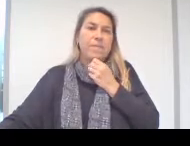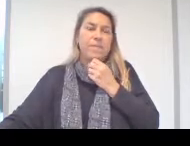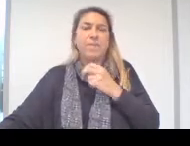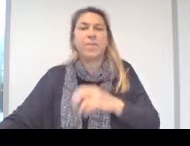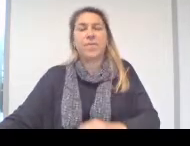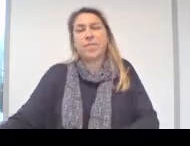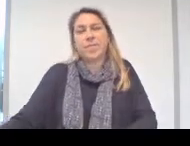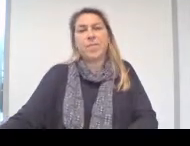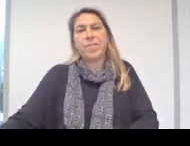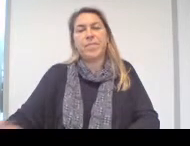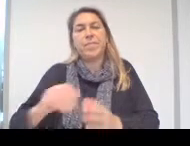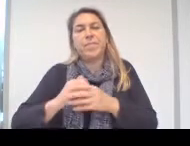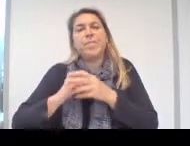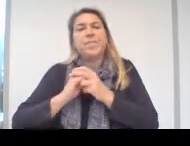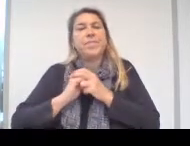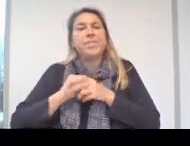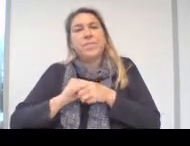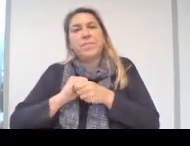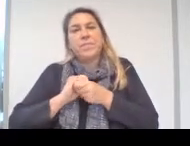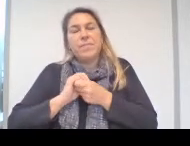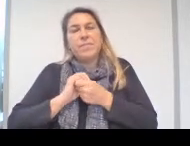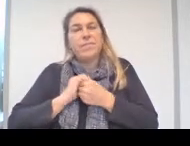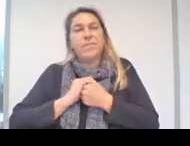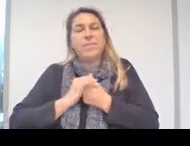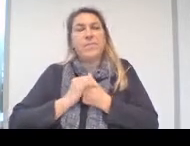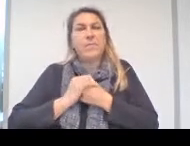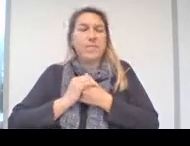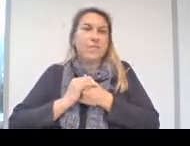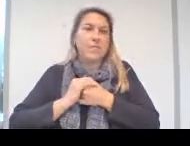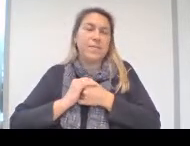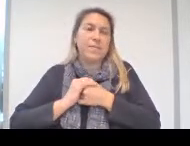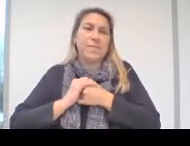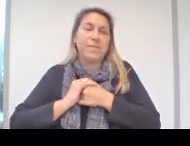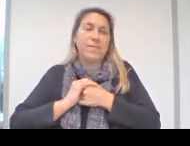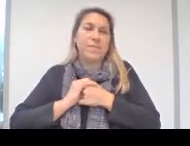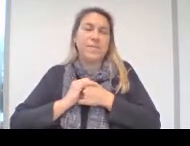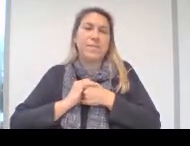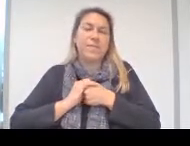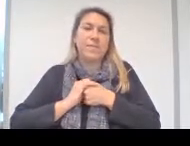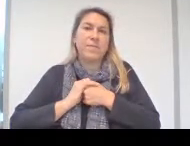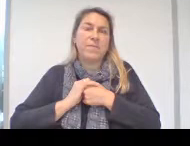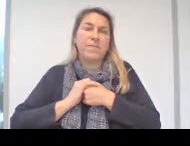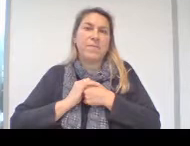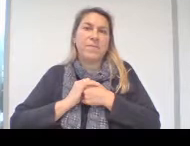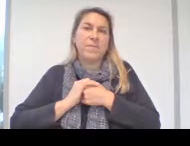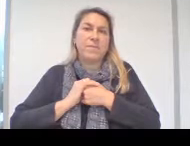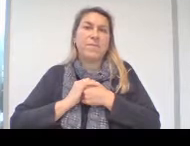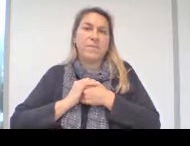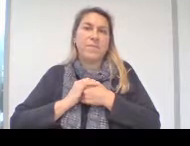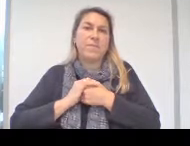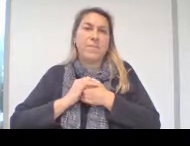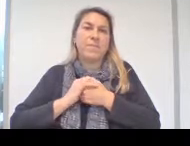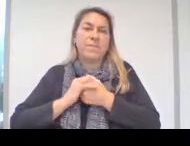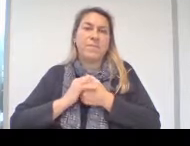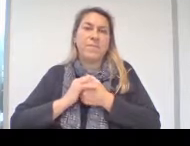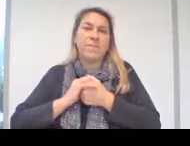les équipes parce que quand on a des postes saisonniers, ben, on recrute, on l'a dit, et c'est toujours un peu compliqué de recruter. Et fidéliser